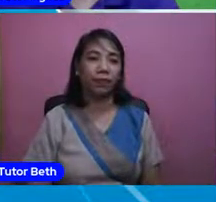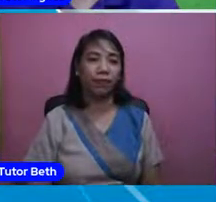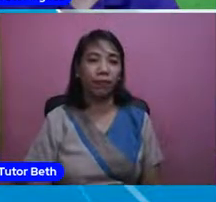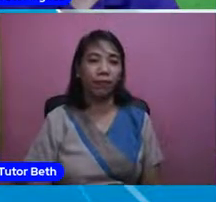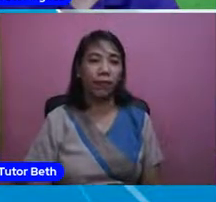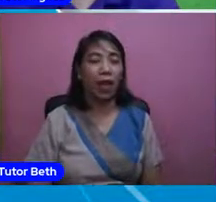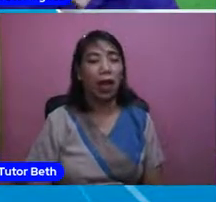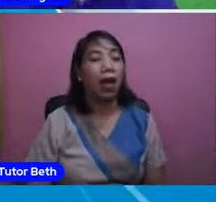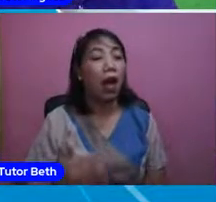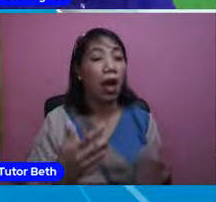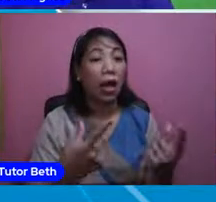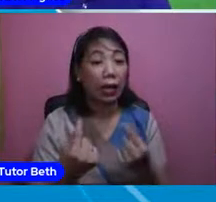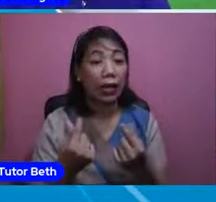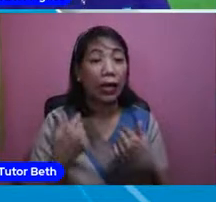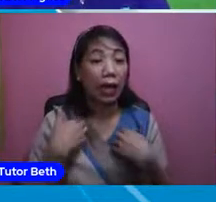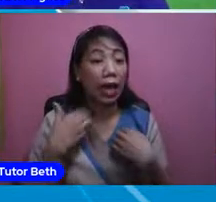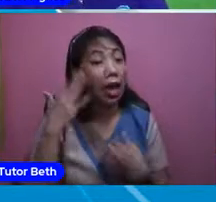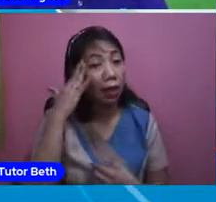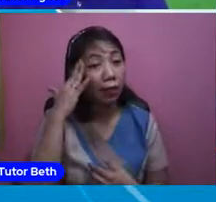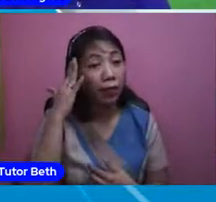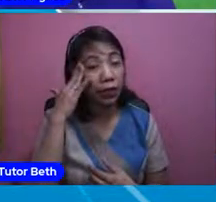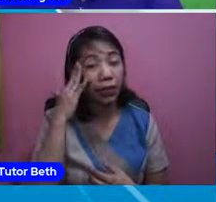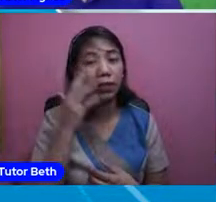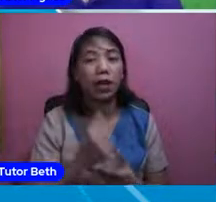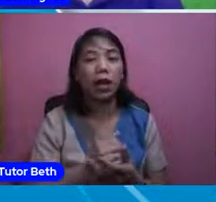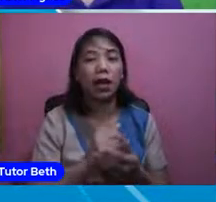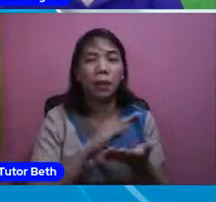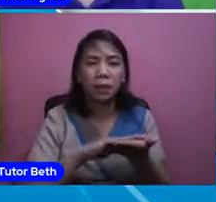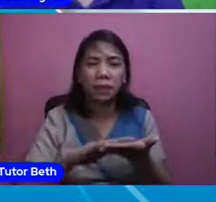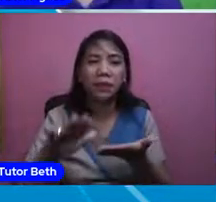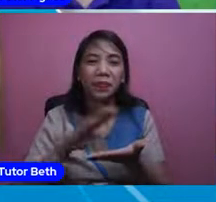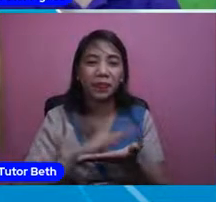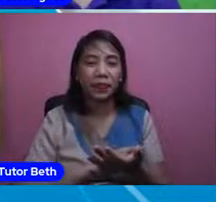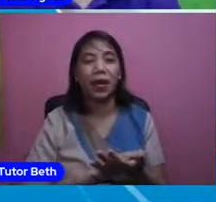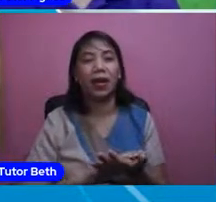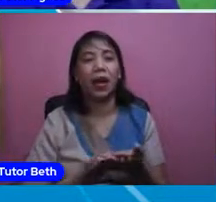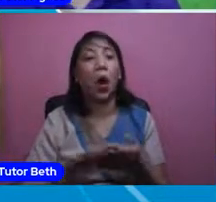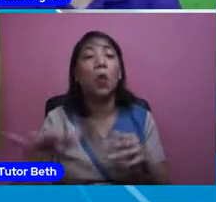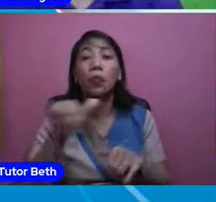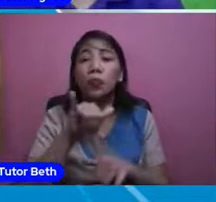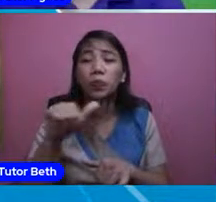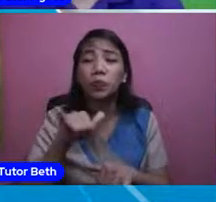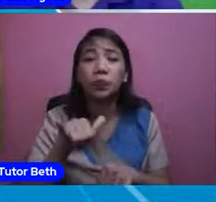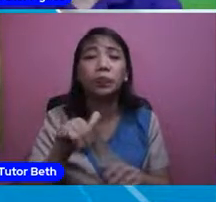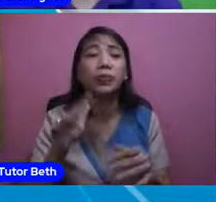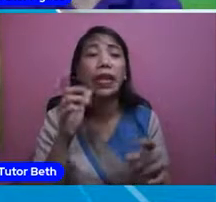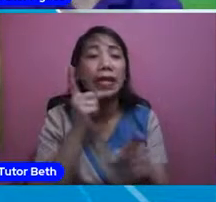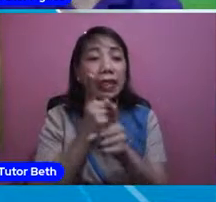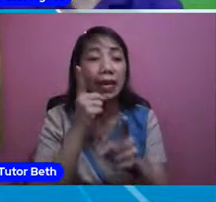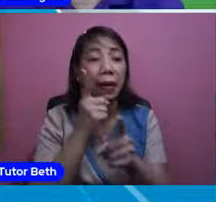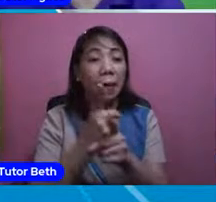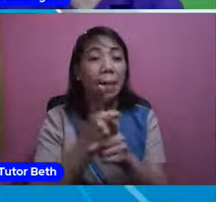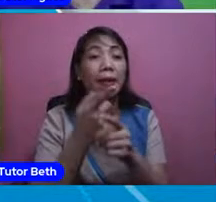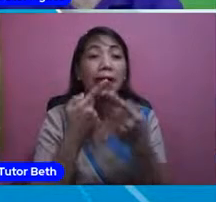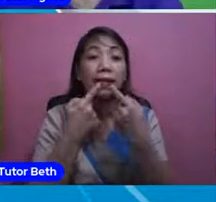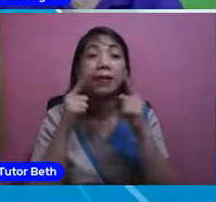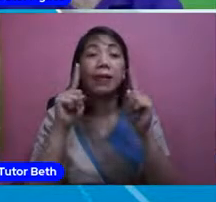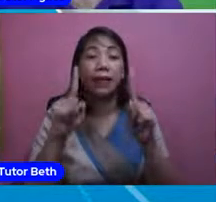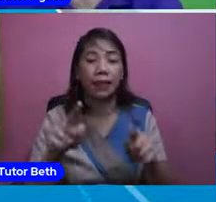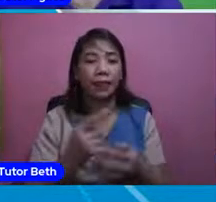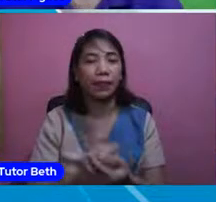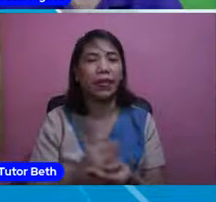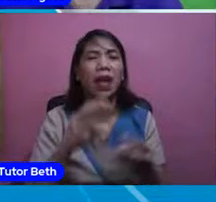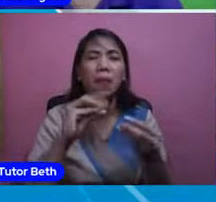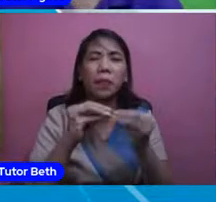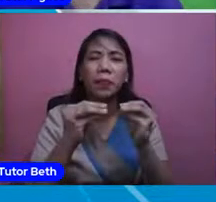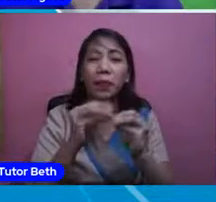nang mag-ayos ng higaan. Okay, pare-pareho pong tama ang inyong kasagutan. Okay, number four, sa palagay